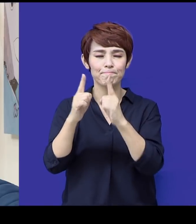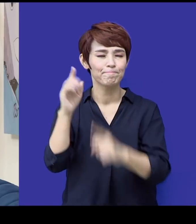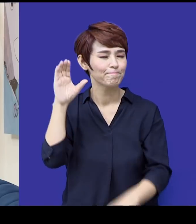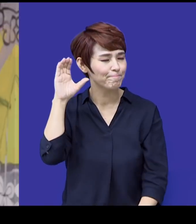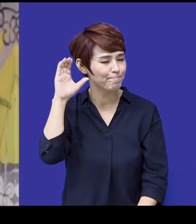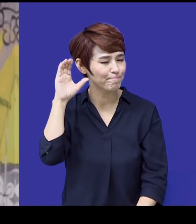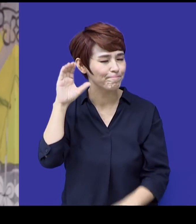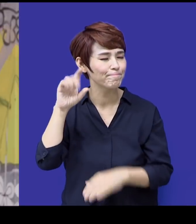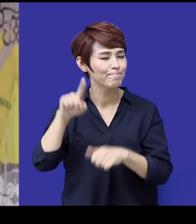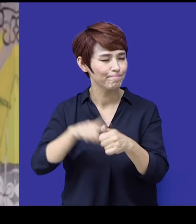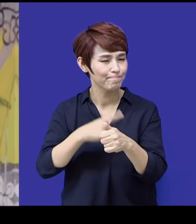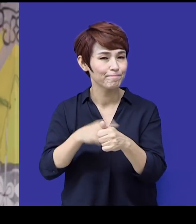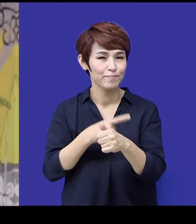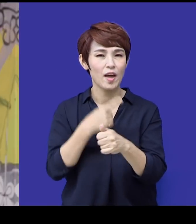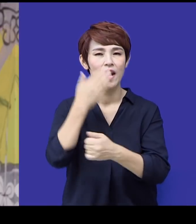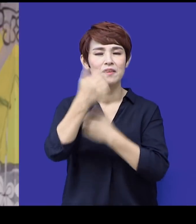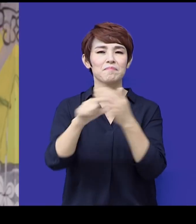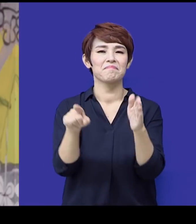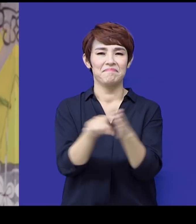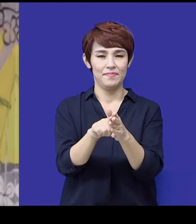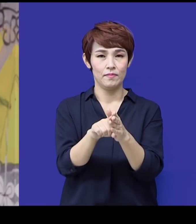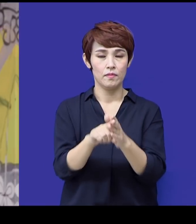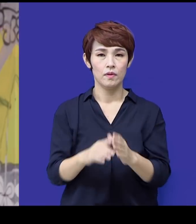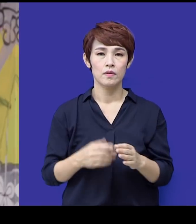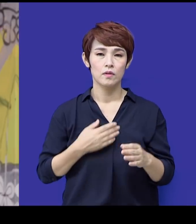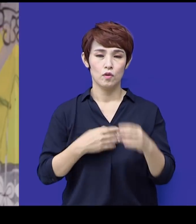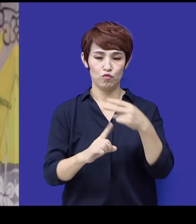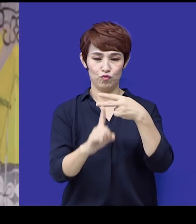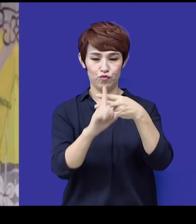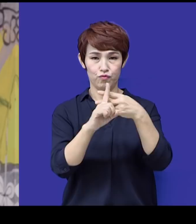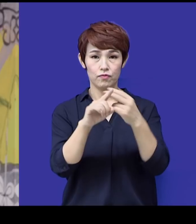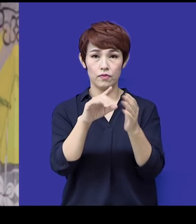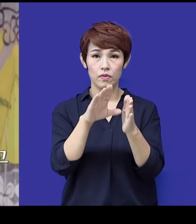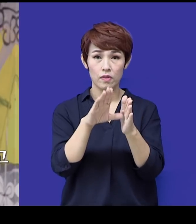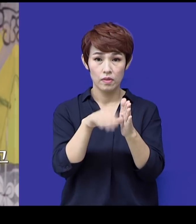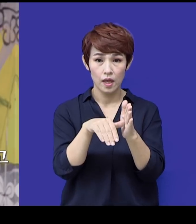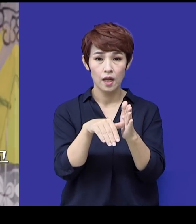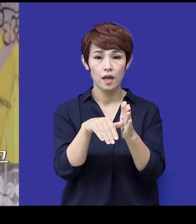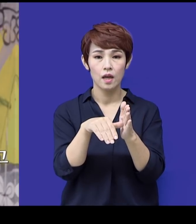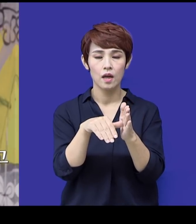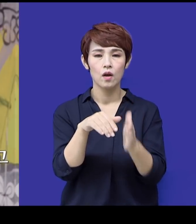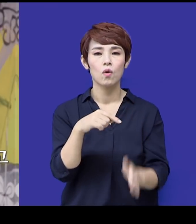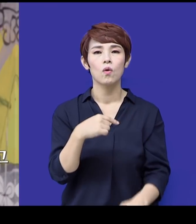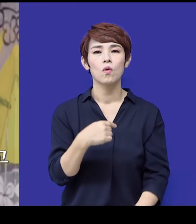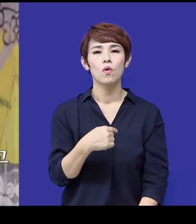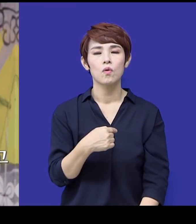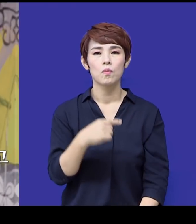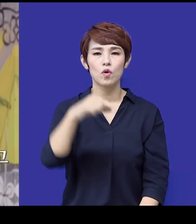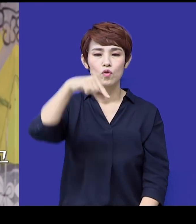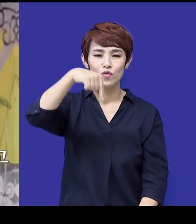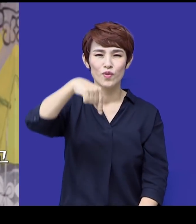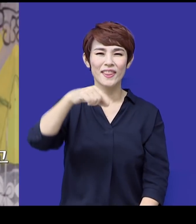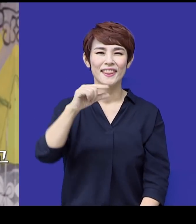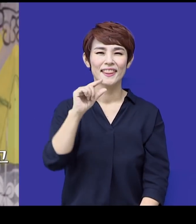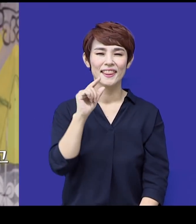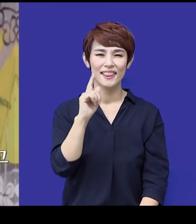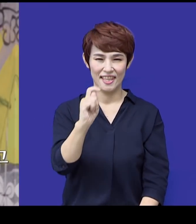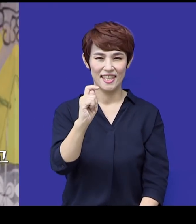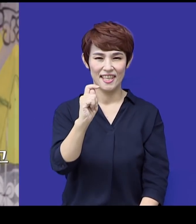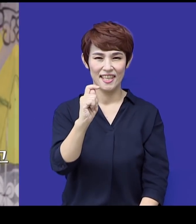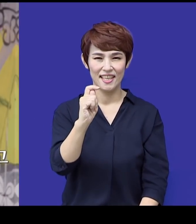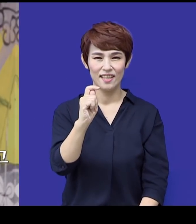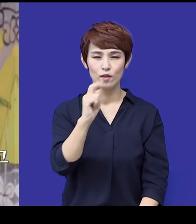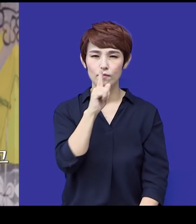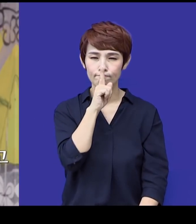믿게 됐는데 그리고 중학교 1학년 돼서는 혼자서 예. 지금의 큐티 같은 거를 예. 학교 갔다